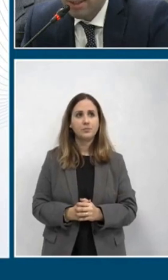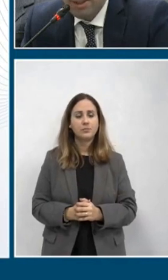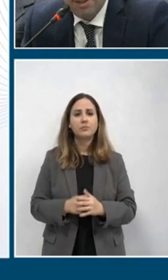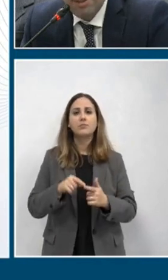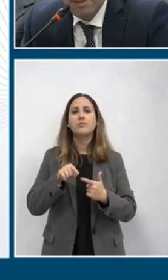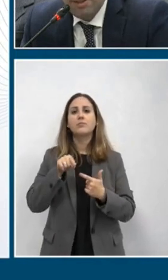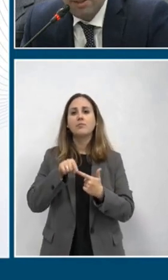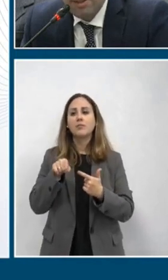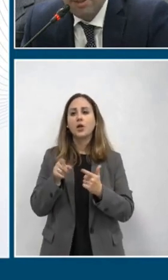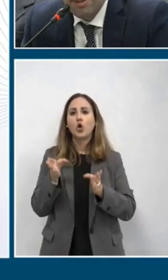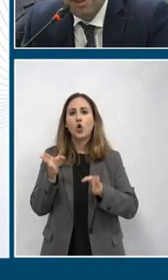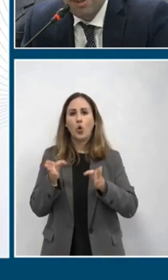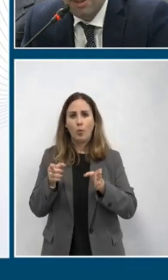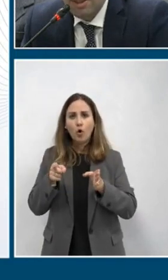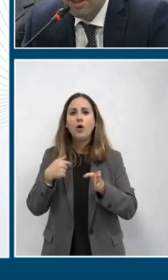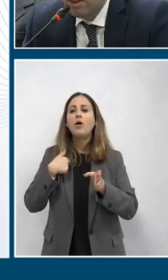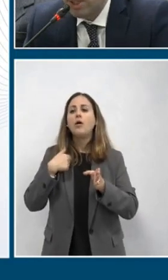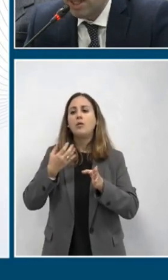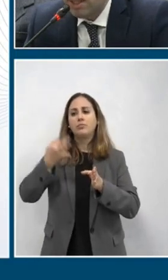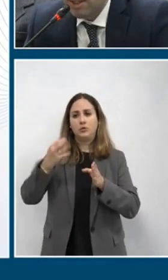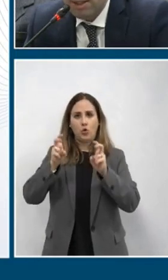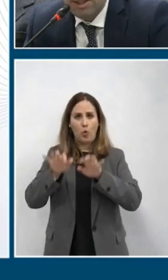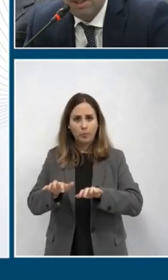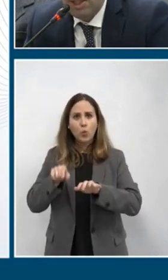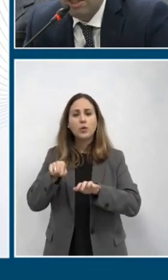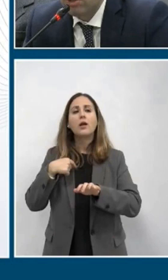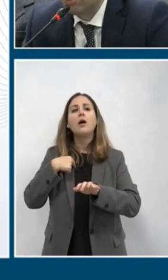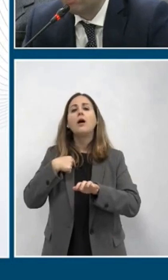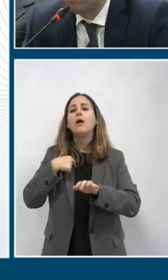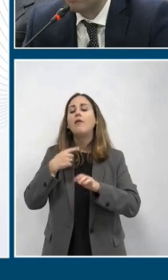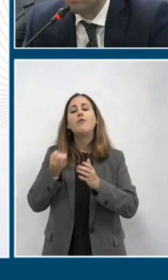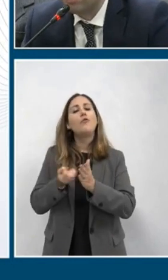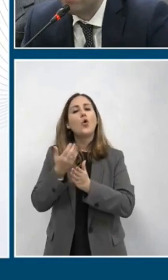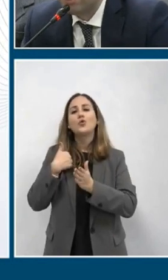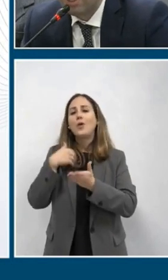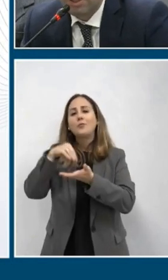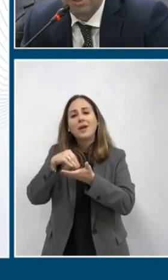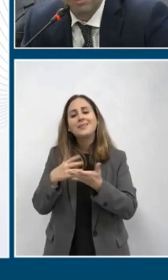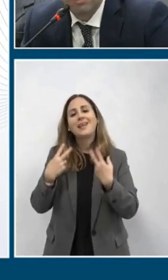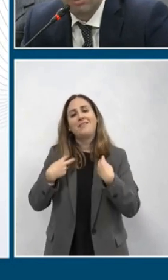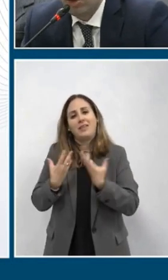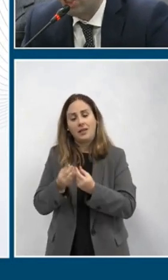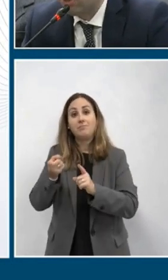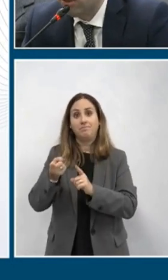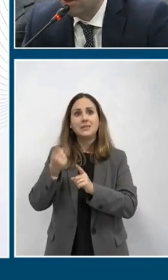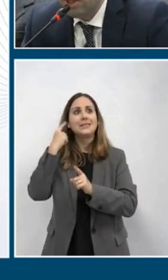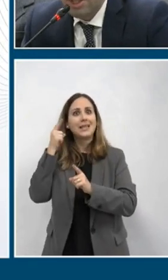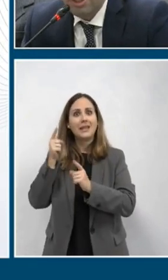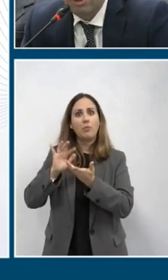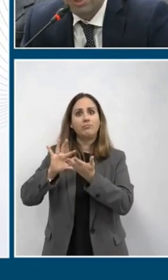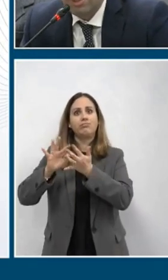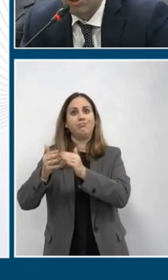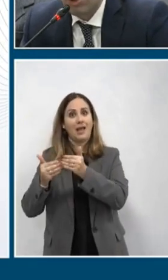Sono fortunato di averti nella mia vita Questa era la sintesi tradizionale adesso sentiamo la sintesi avanzata oggetto